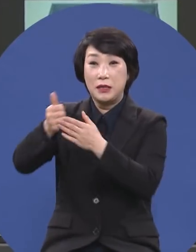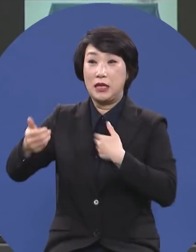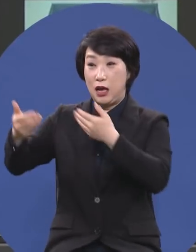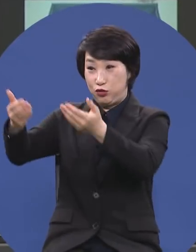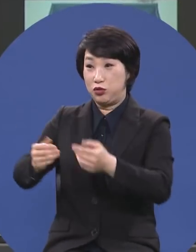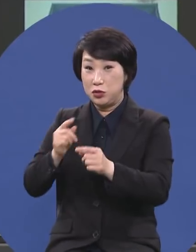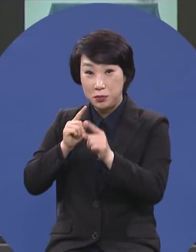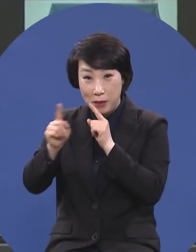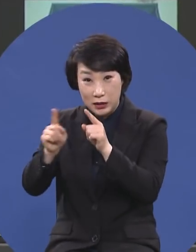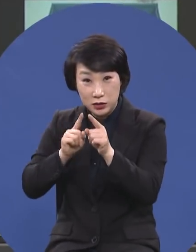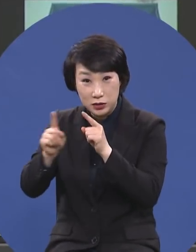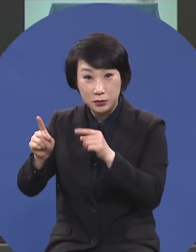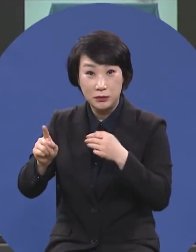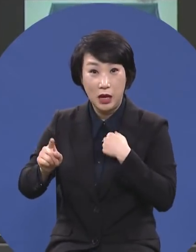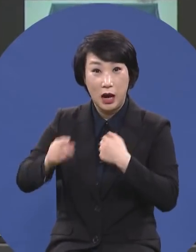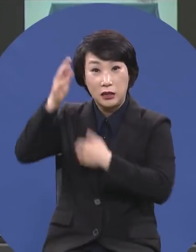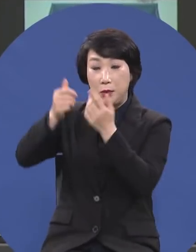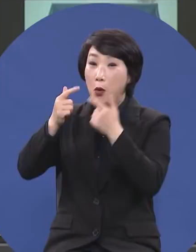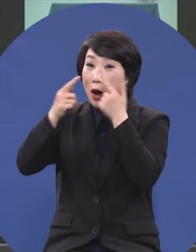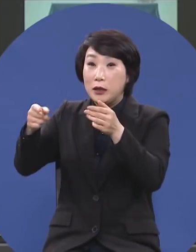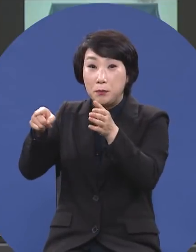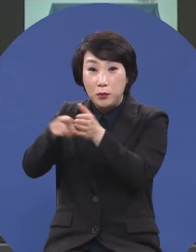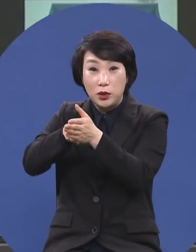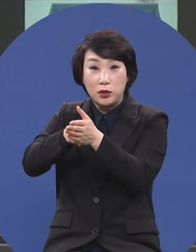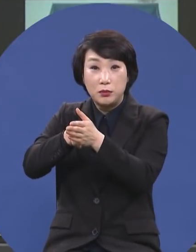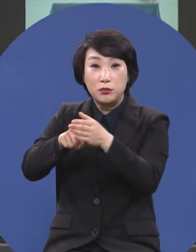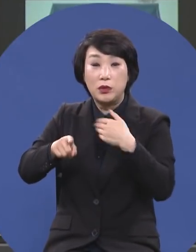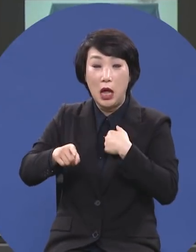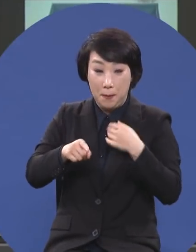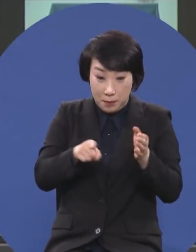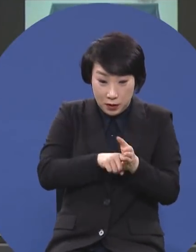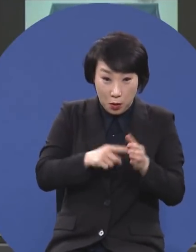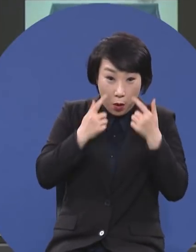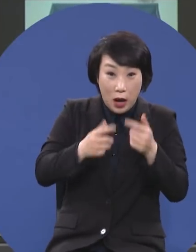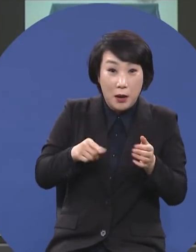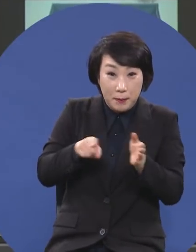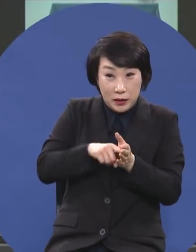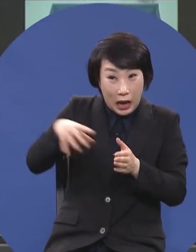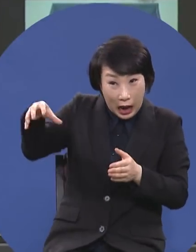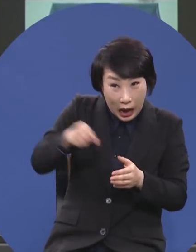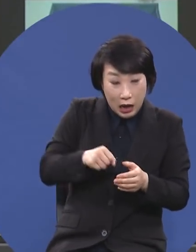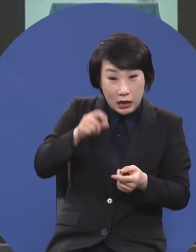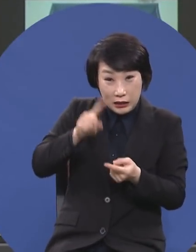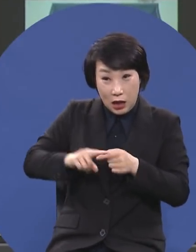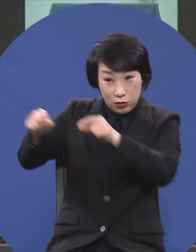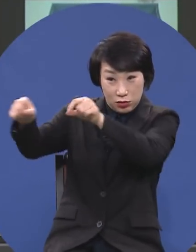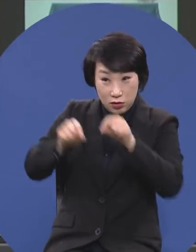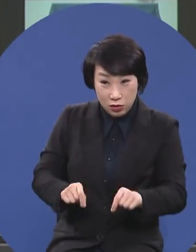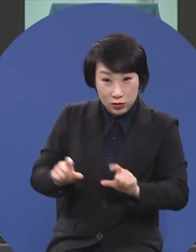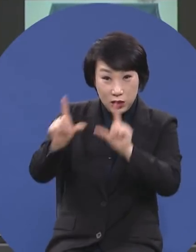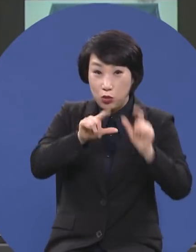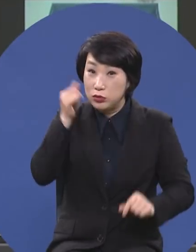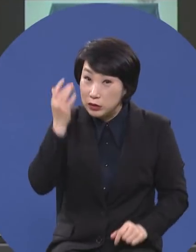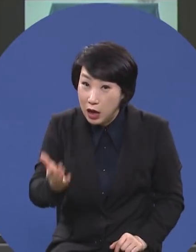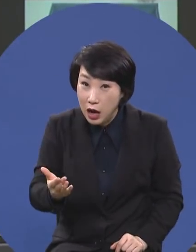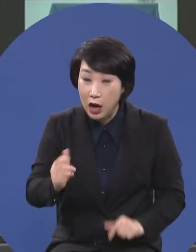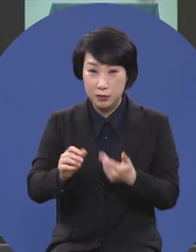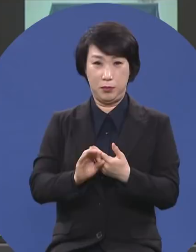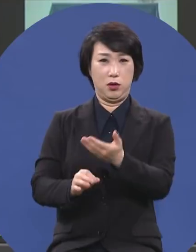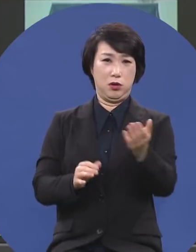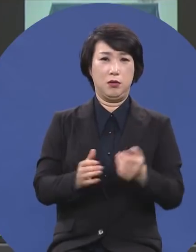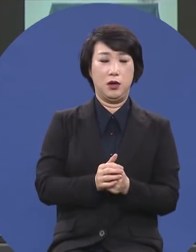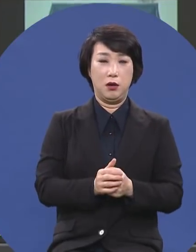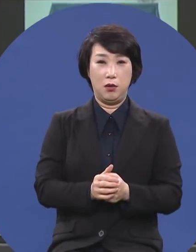주신 말씀을, 하나님의 확신을 내 믿음의 확신으로 알고 그대로 살고 있느냐?